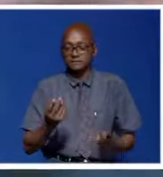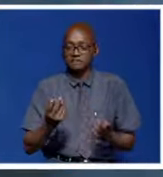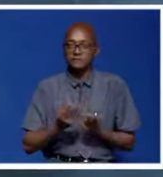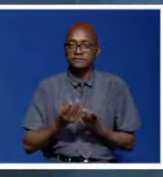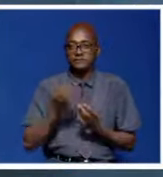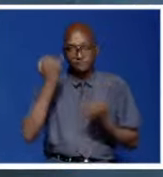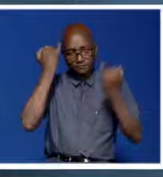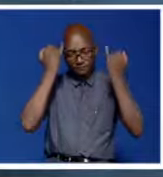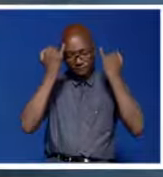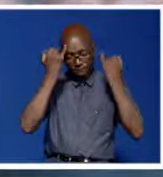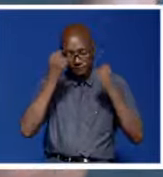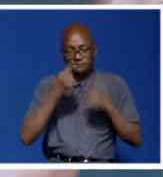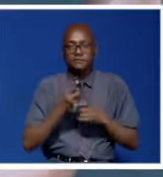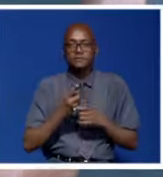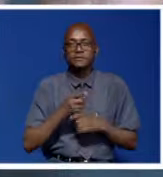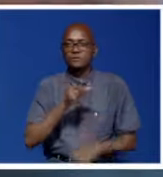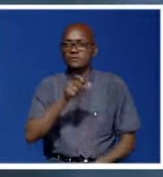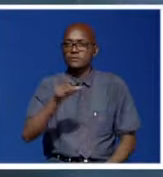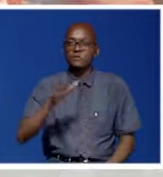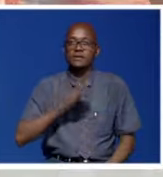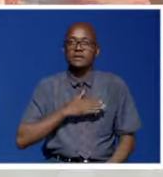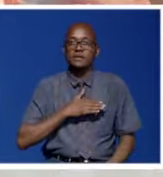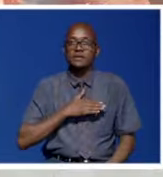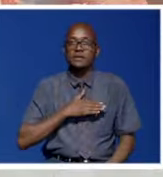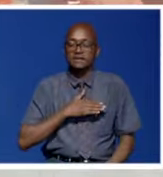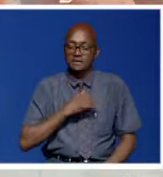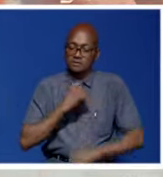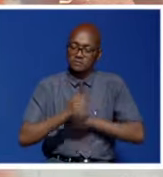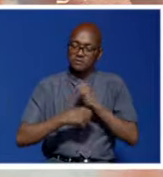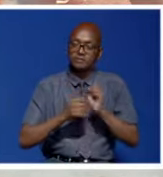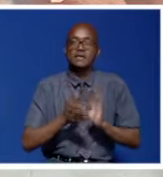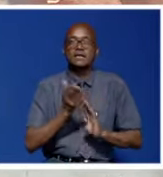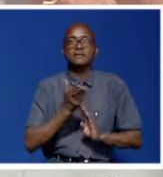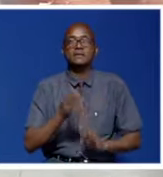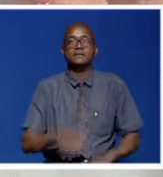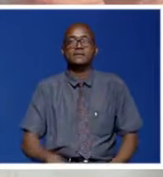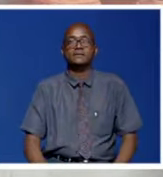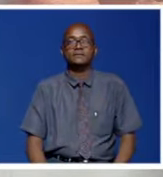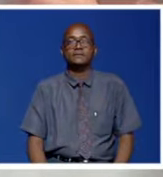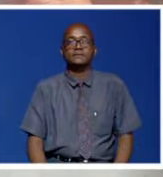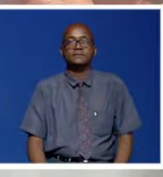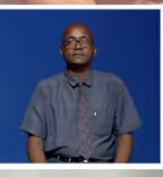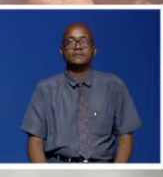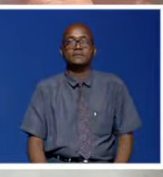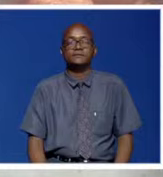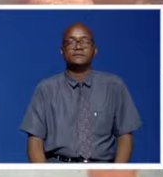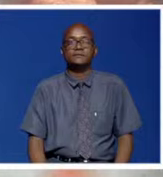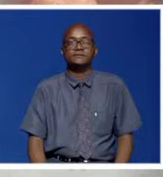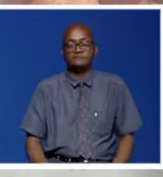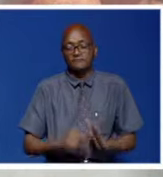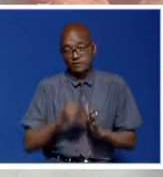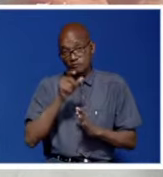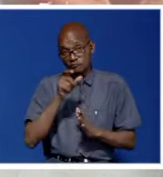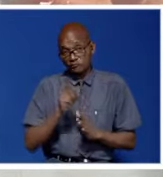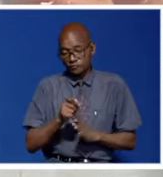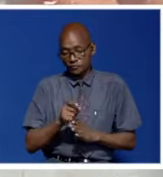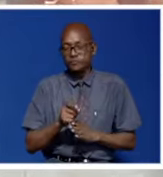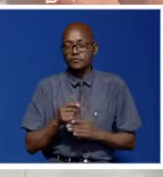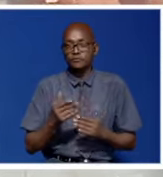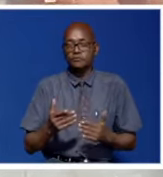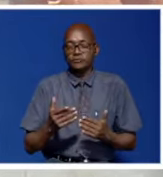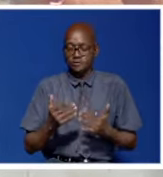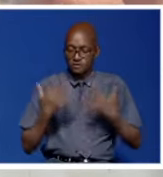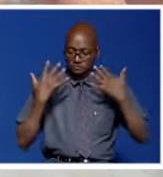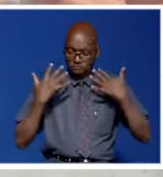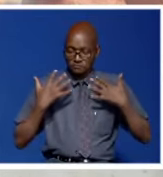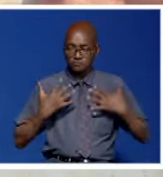nini kwa wale wanaotaka kuanza mazoezi. Kwa mfano, mtu ambaye anafanya mazoezi ya bodybuilding ya kunyanyua vitu vizito ni lazima awe na lishe ya